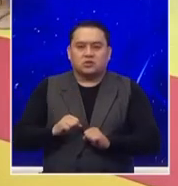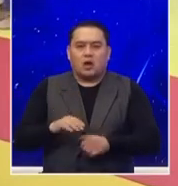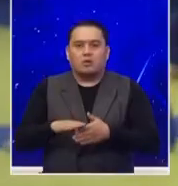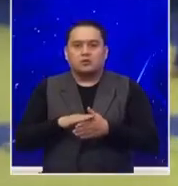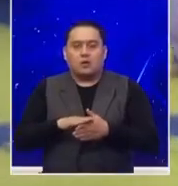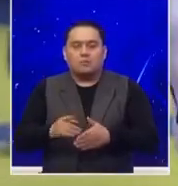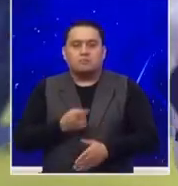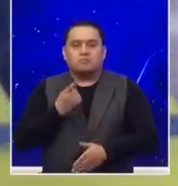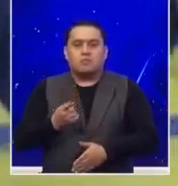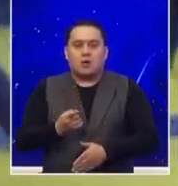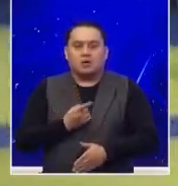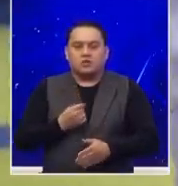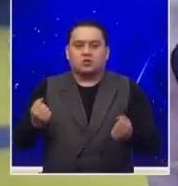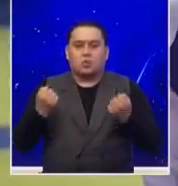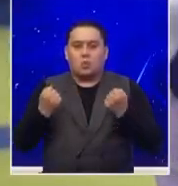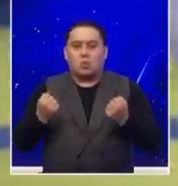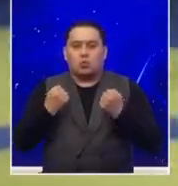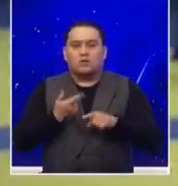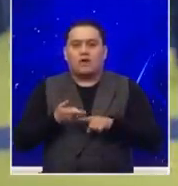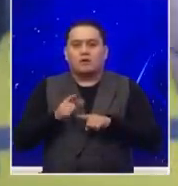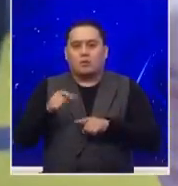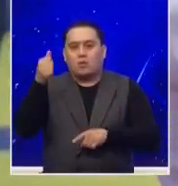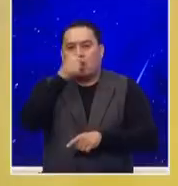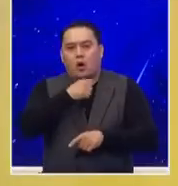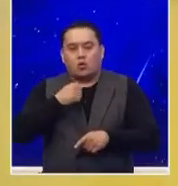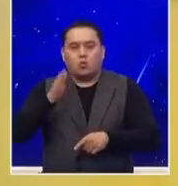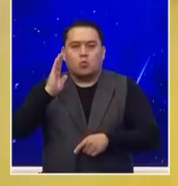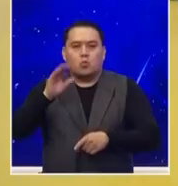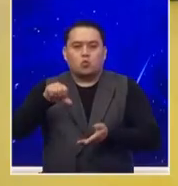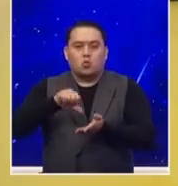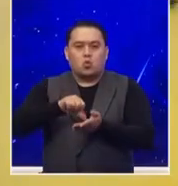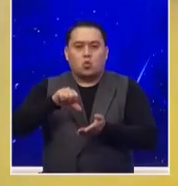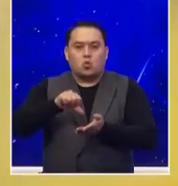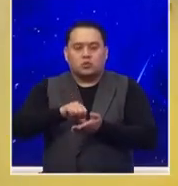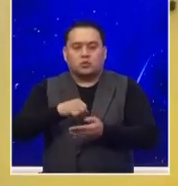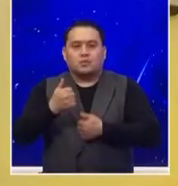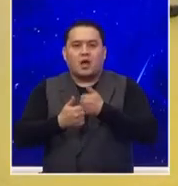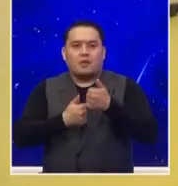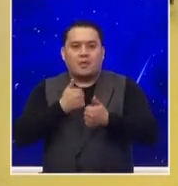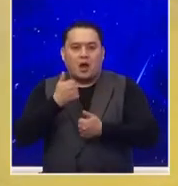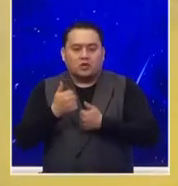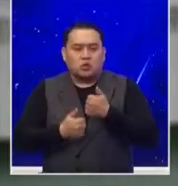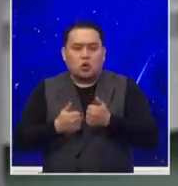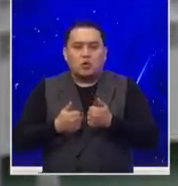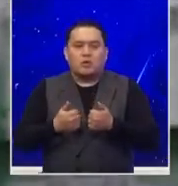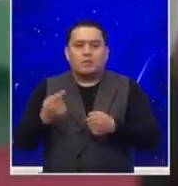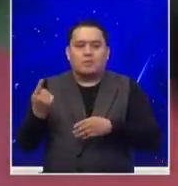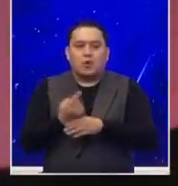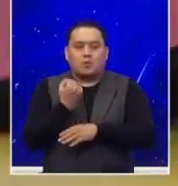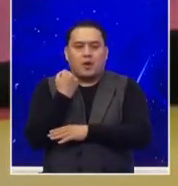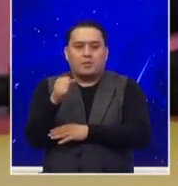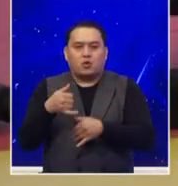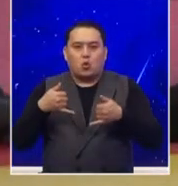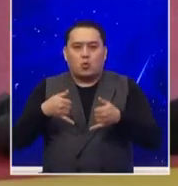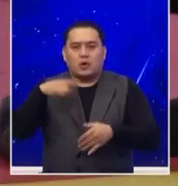мастера спорта международного класса. В этом году он намерен пойти еще дальше и побороться уже на первенстве планете. Но прежде придется вновь стать победителем